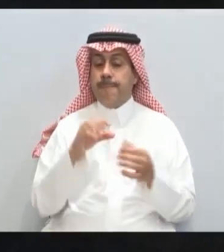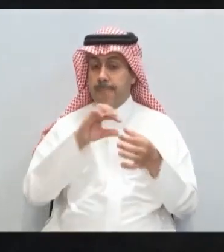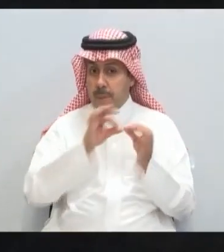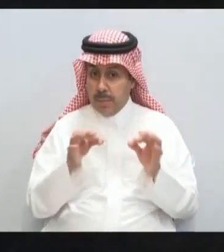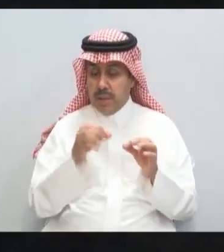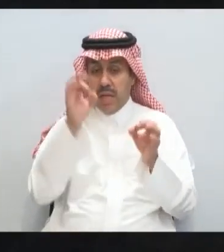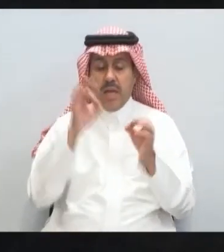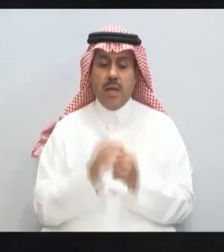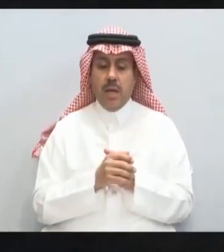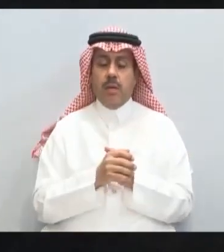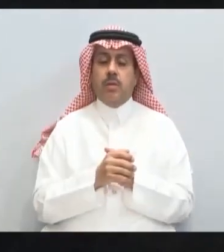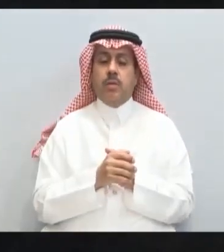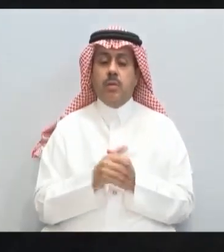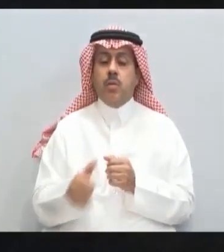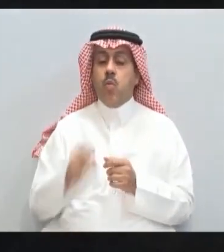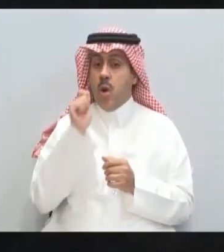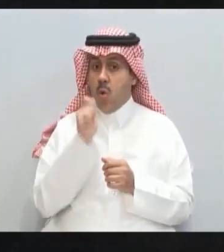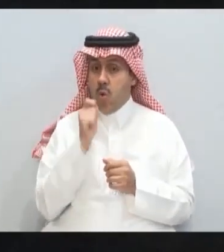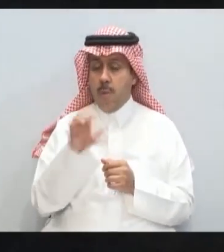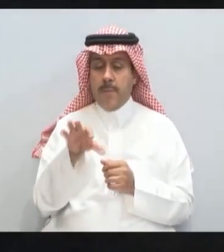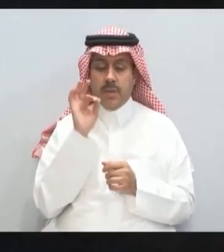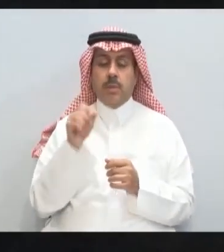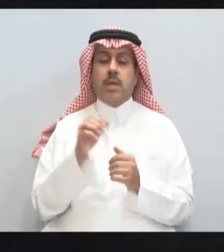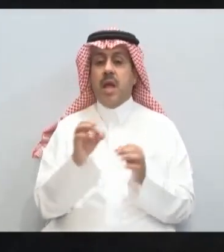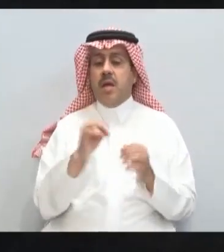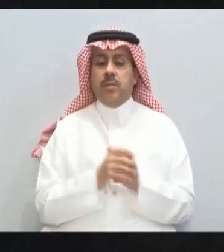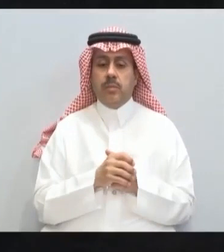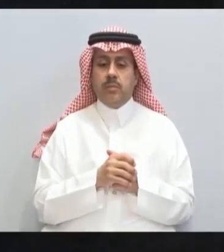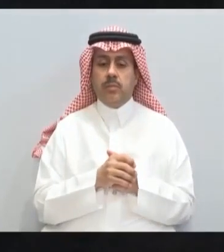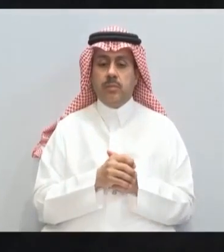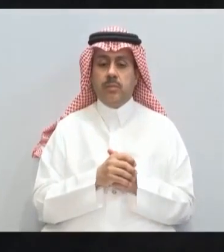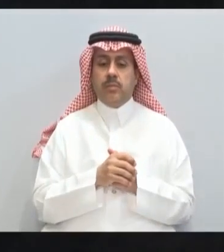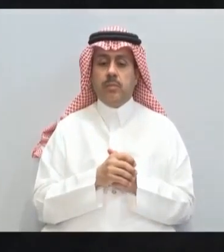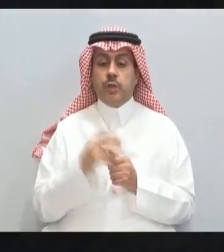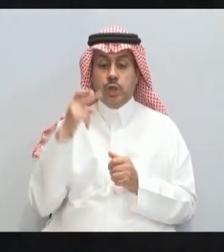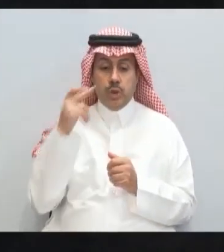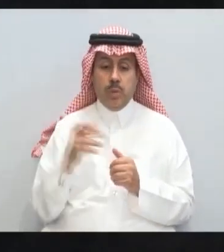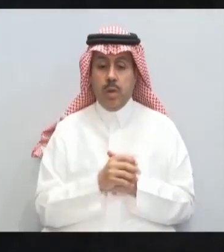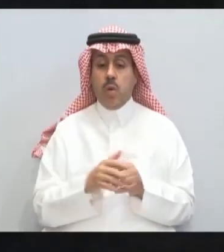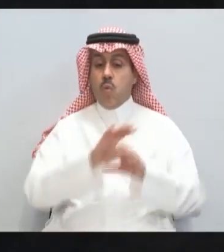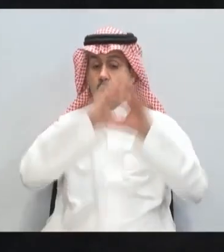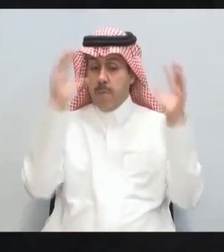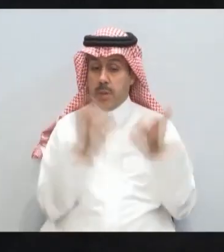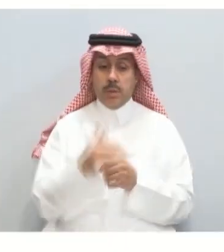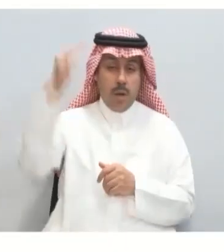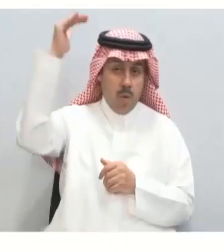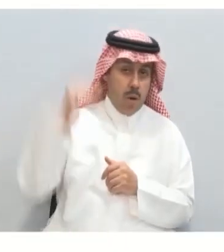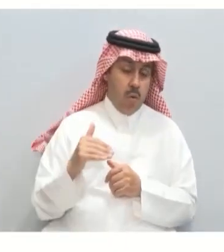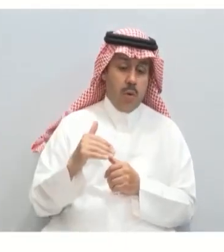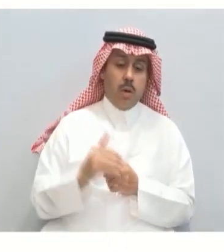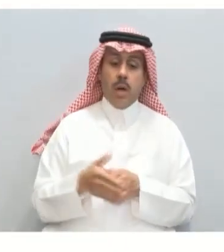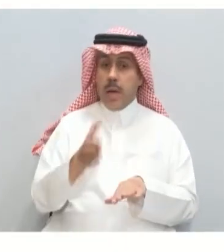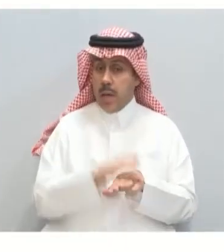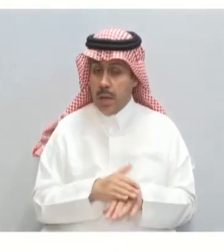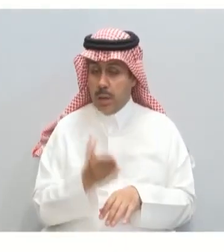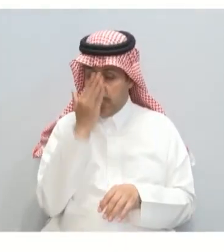بين الايه وبين الحكم المستنبط من هذه الايه الكريمه الجواب ان كل ما انزله الله